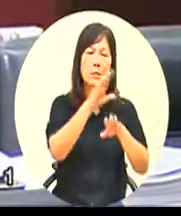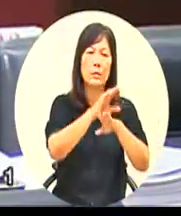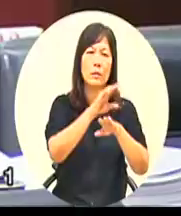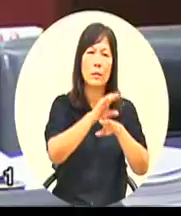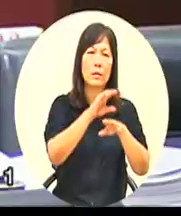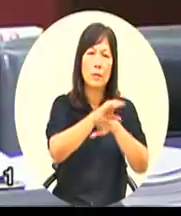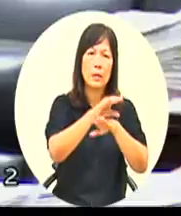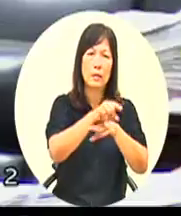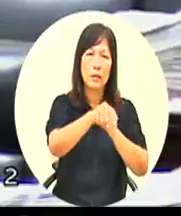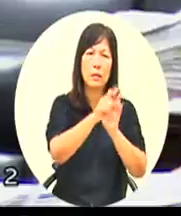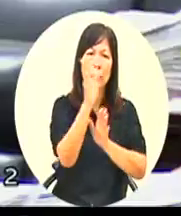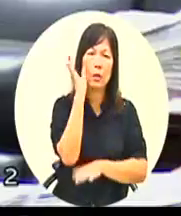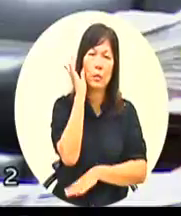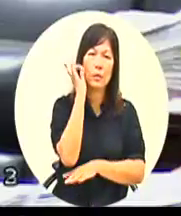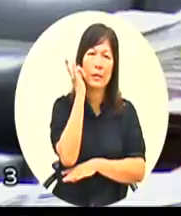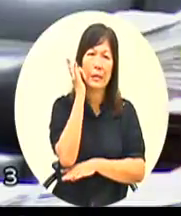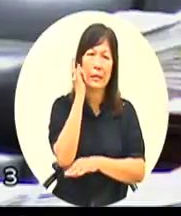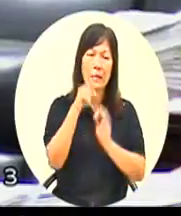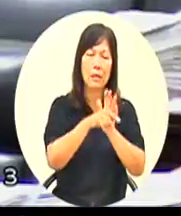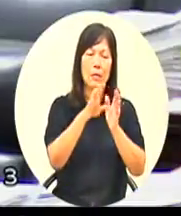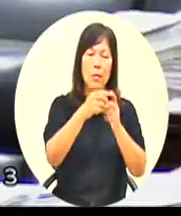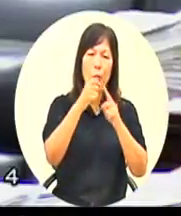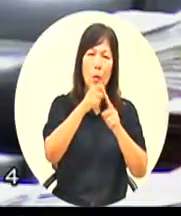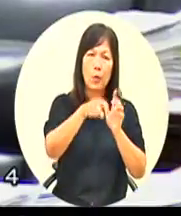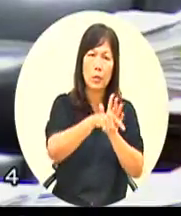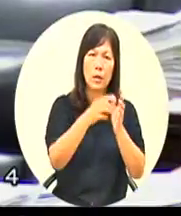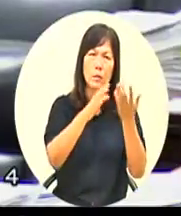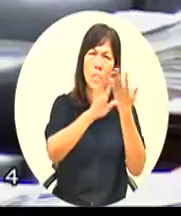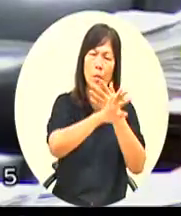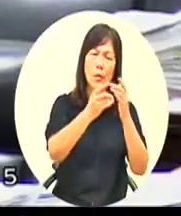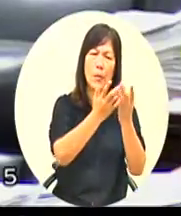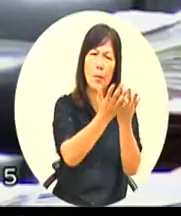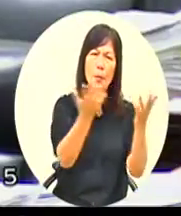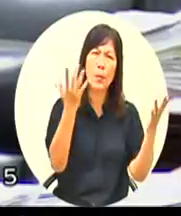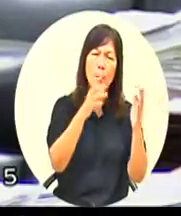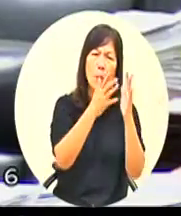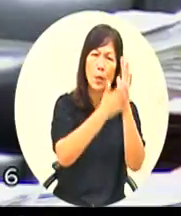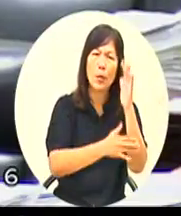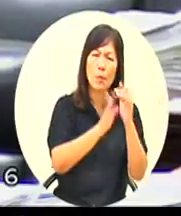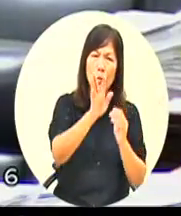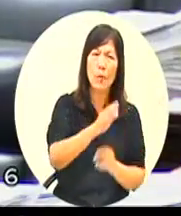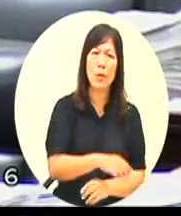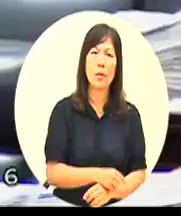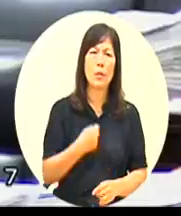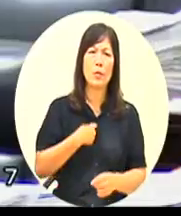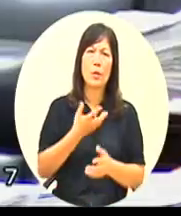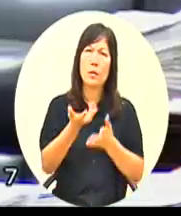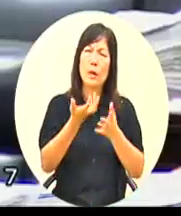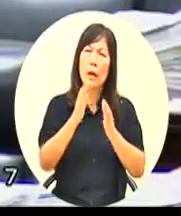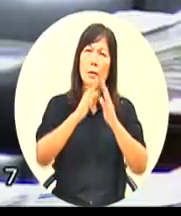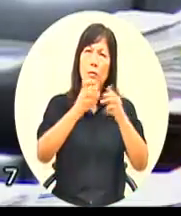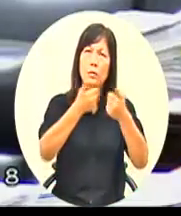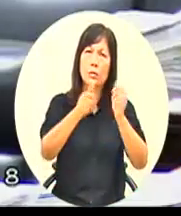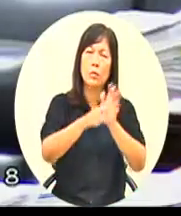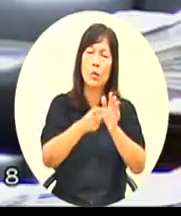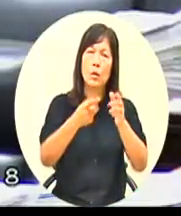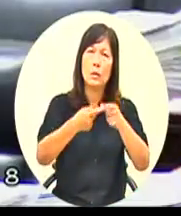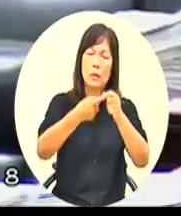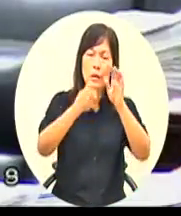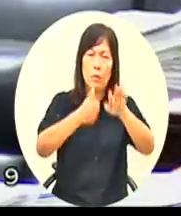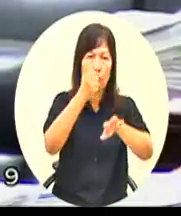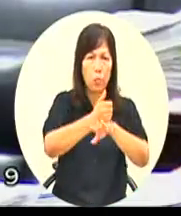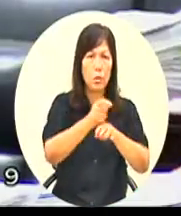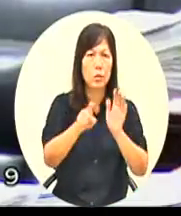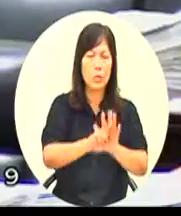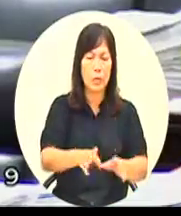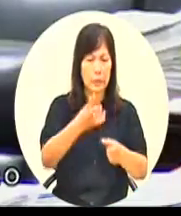亭在我们的东门城墙外。早在差不多我担任议员的第一届开始，我现在